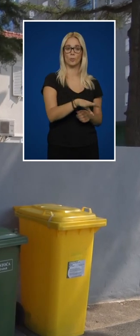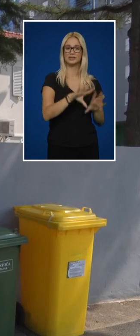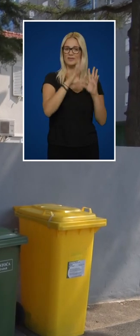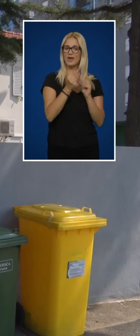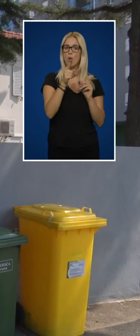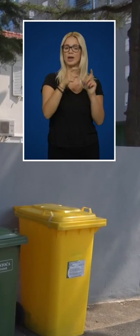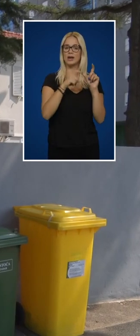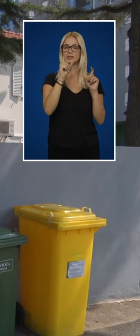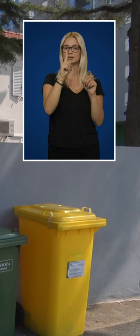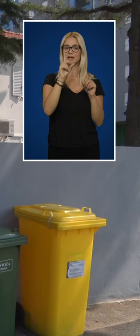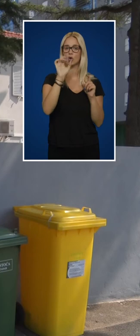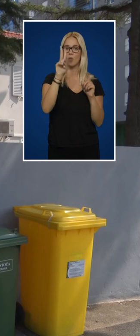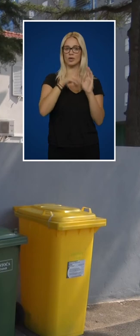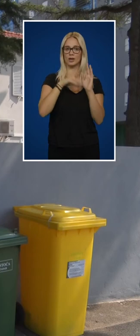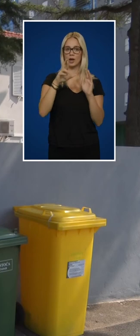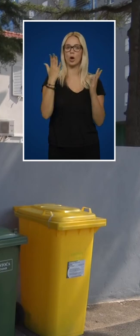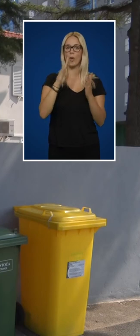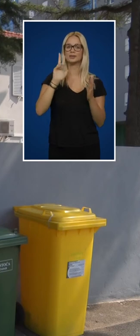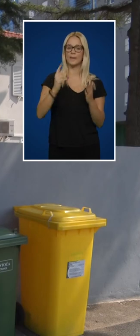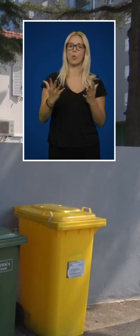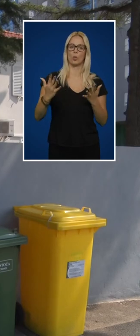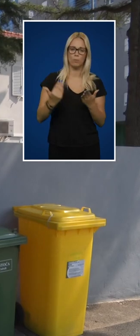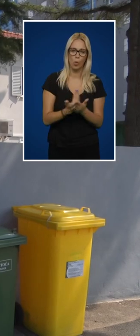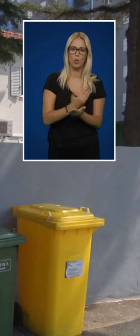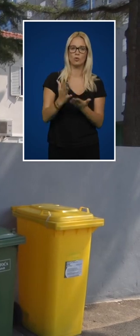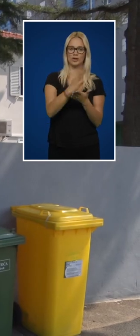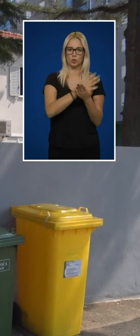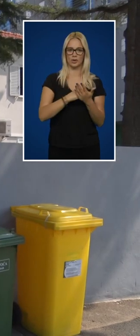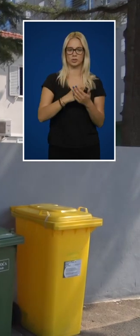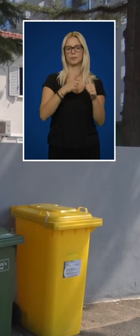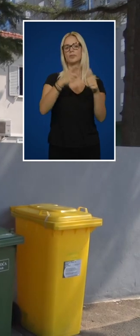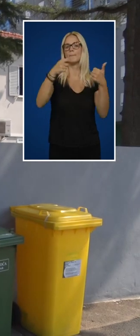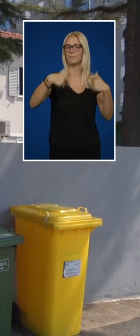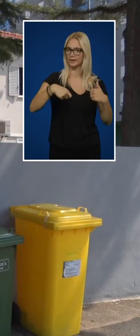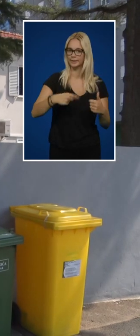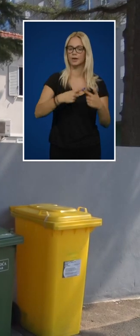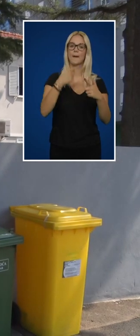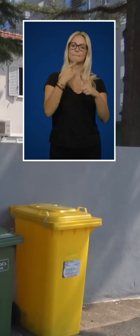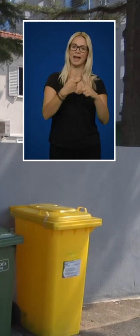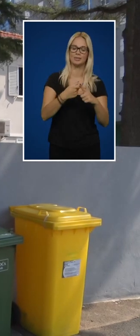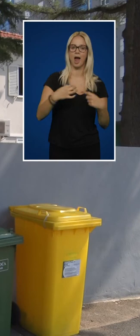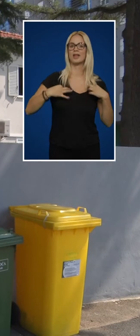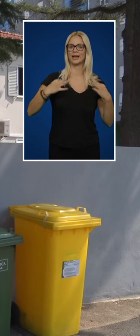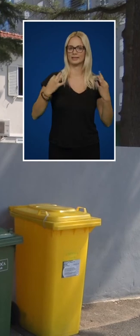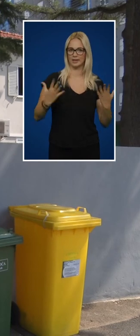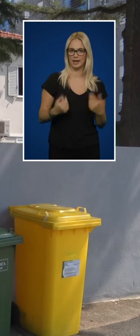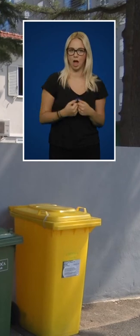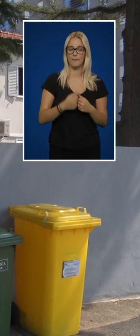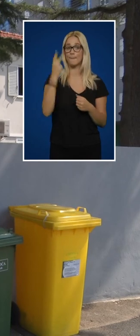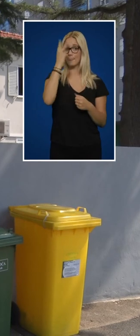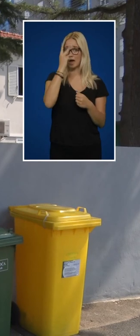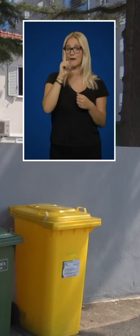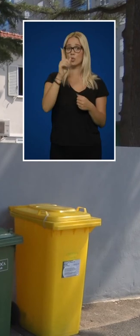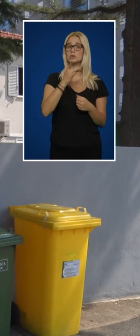tekstila i tome slično. Naravno, zeleni spremnik koji do sad miješani komunalni otpad, u principu sve